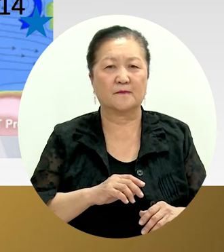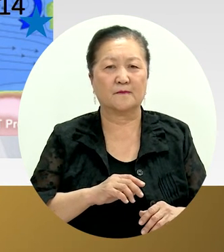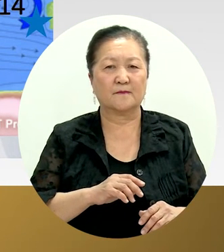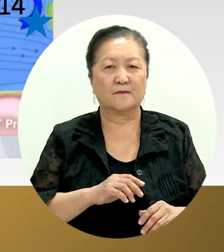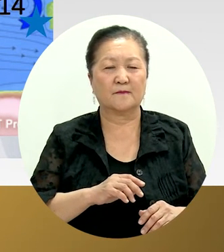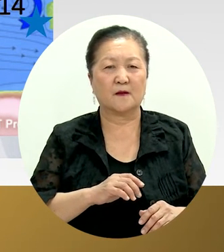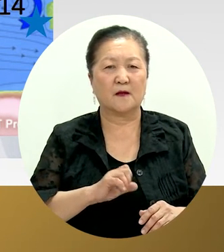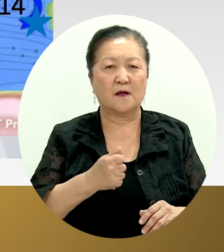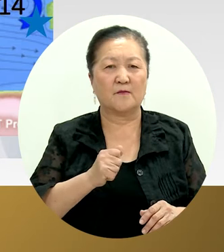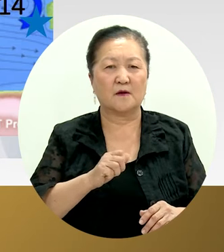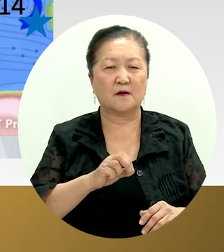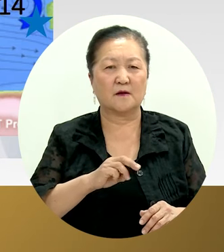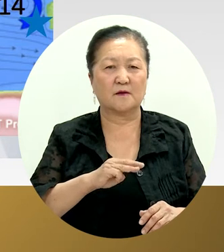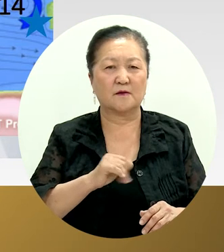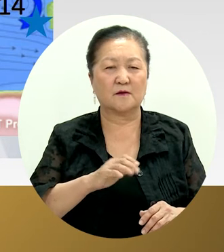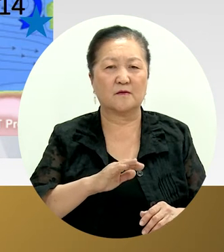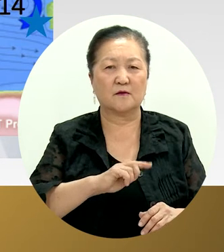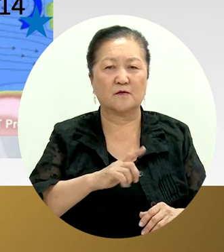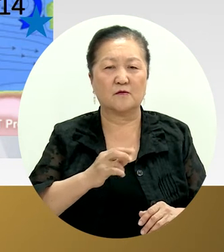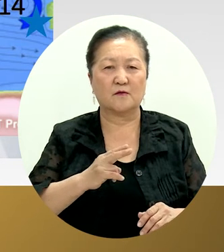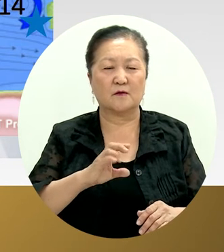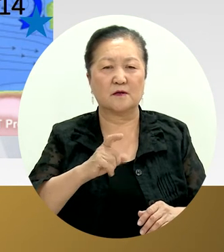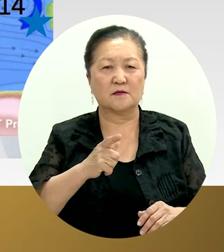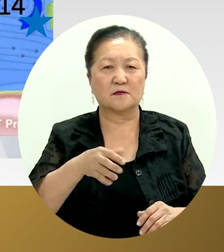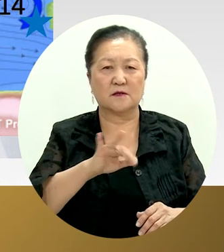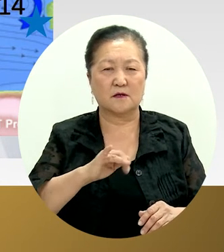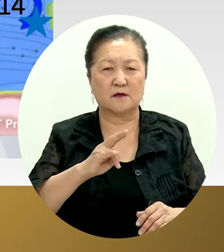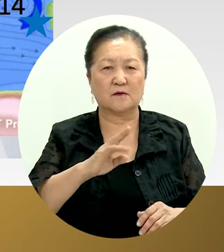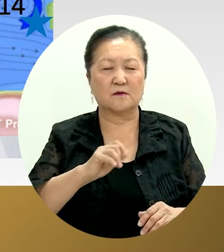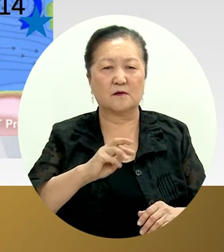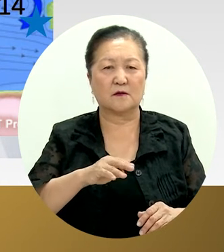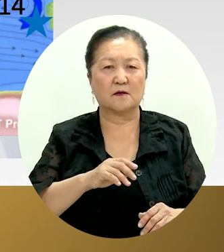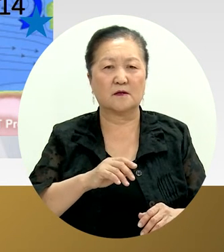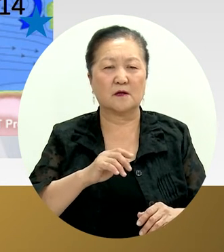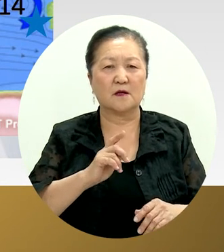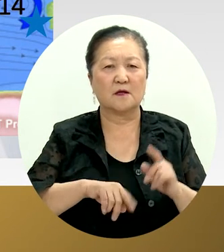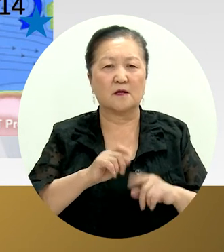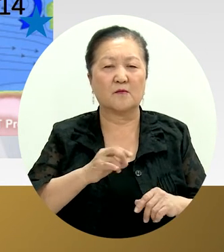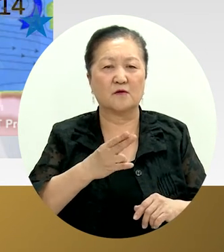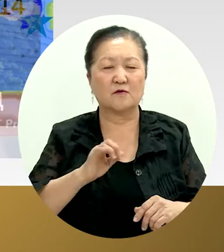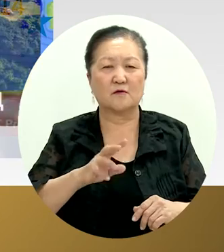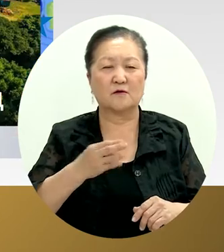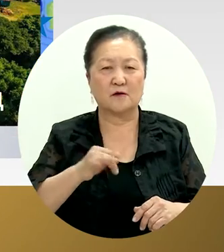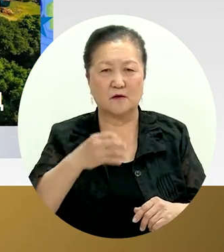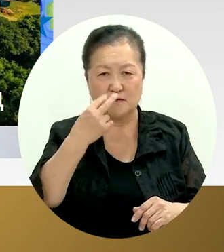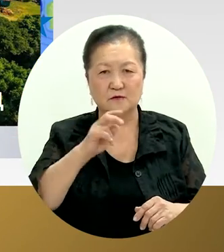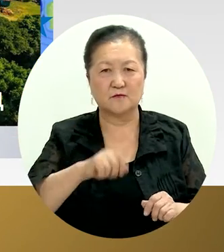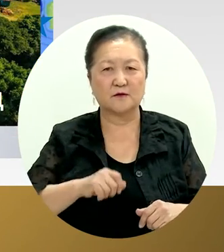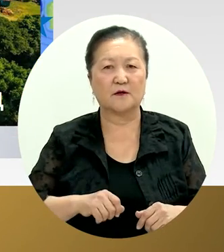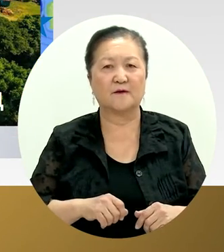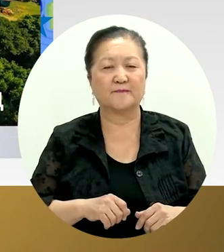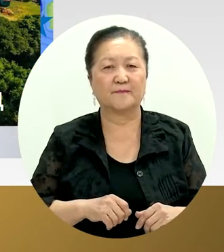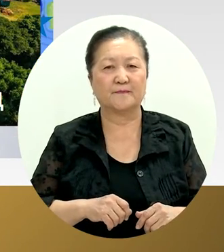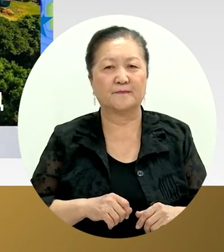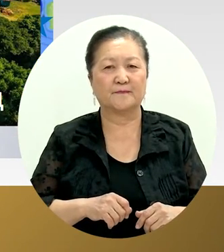урсгал маань Америк ТВ-ийн зүүн эсхийн нутгуудад хэрхэн нөлөөлж байгааг энэс харж болно. За, жишээ болгоод энэ хотын зургийг харуулж